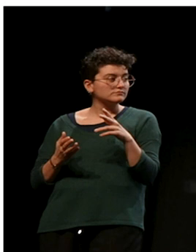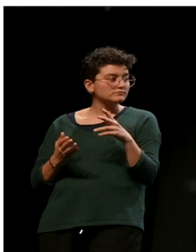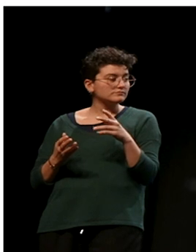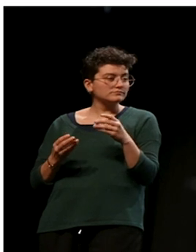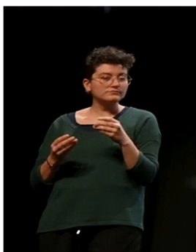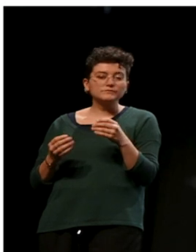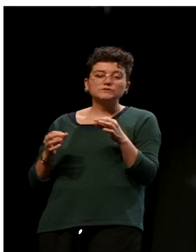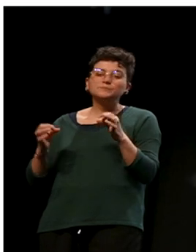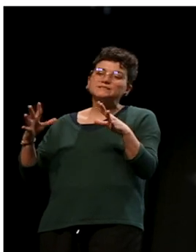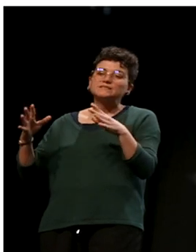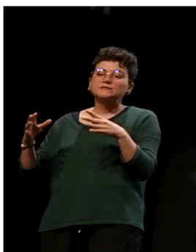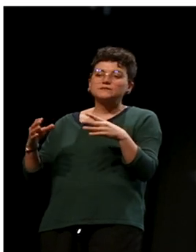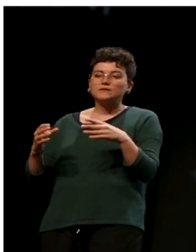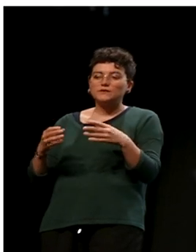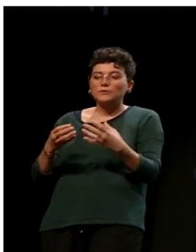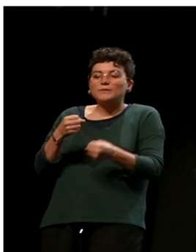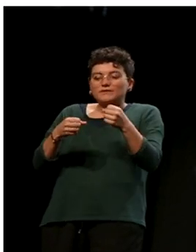La culture, c'est cool.